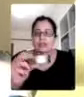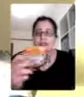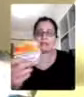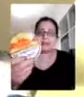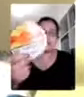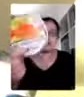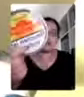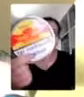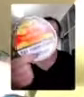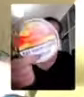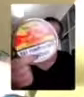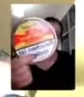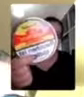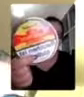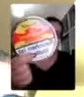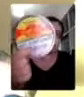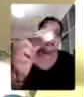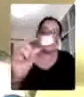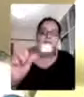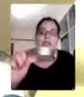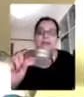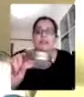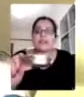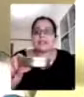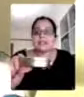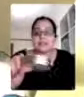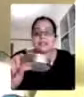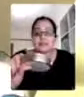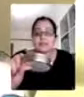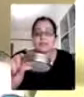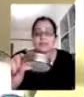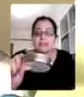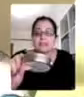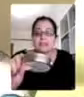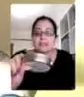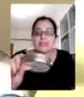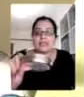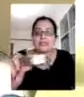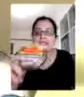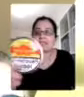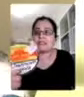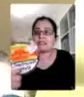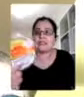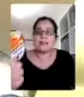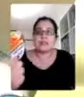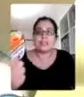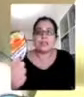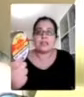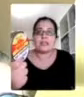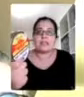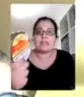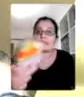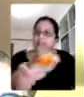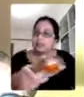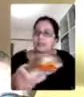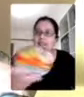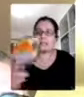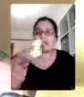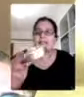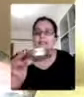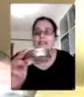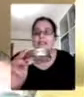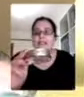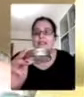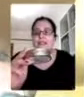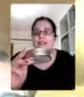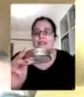siz söyleyin. Royal. Bugüne kadarkilerin hepsi ya İngiltere'den alınma ya başka yerlerden ya